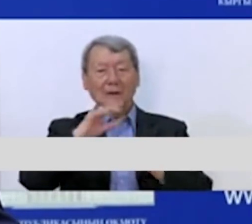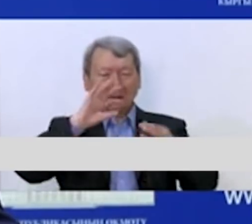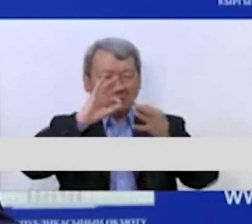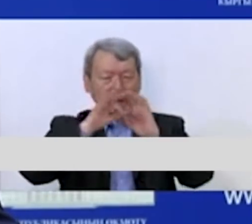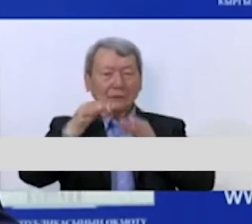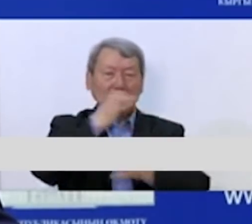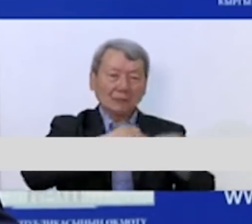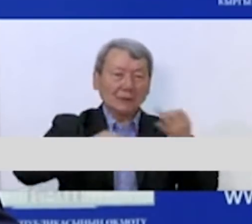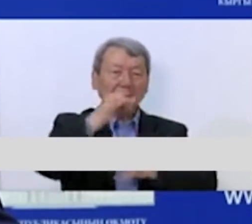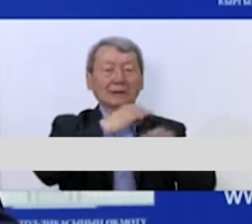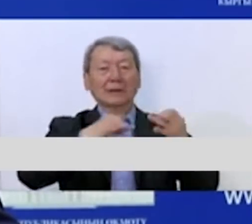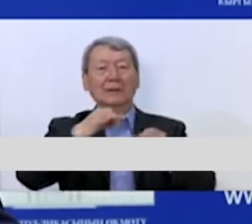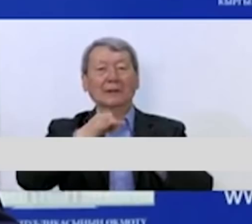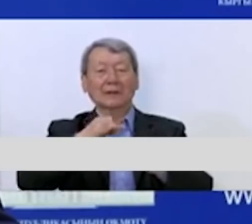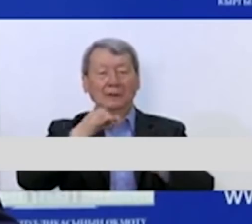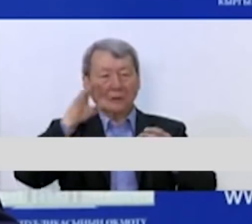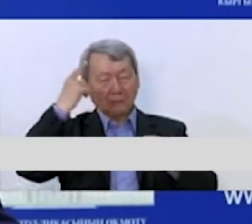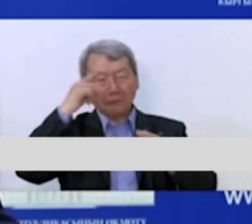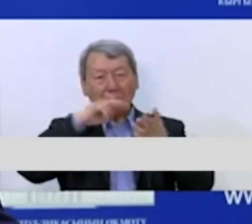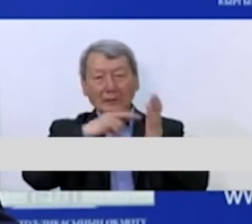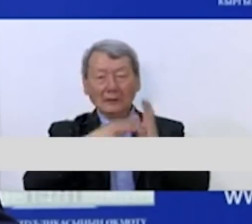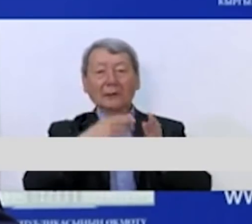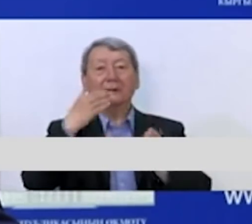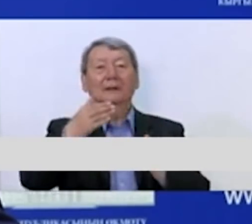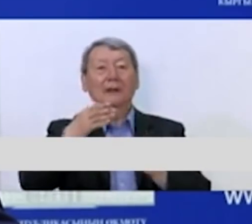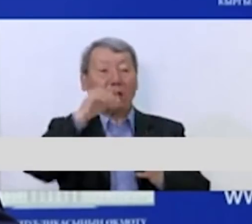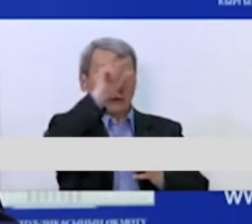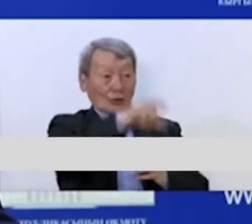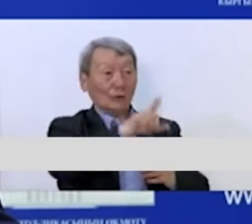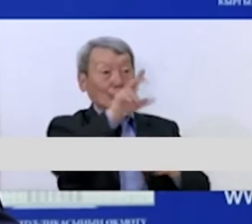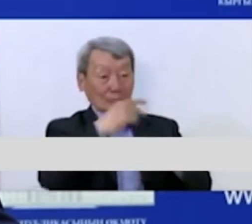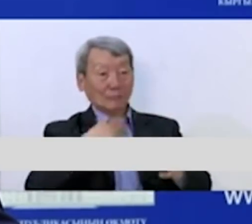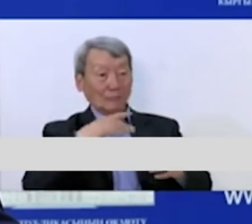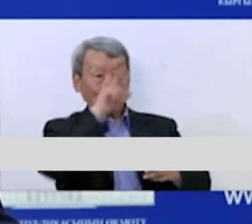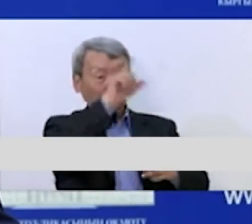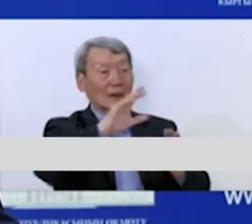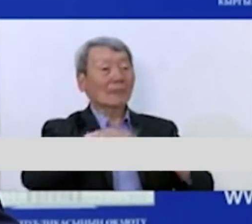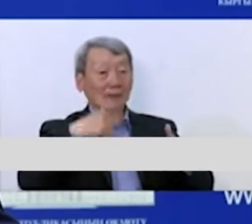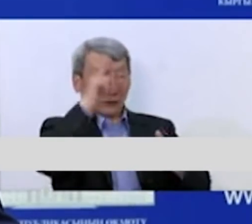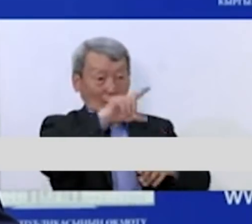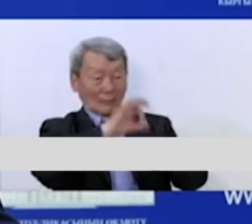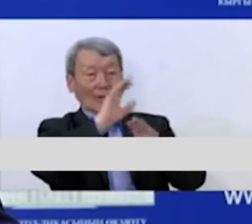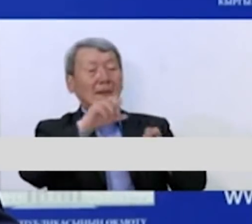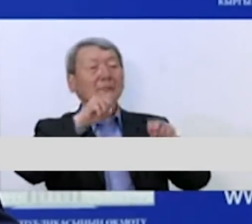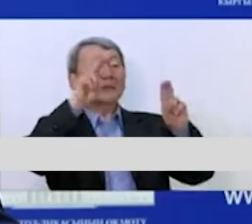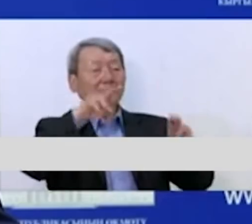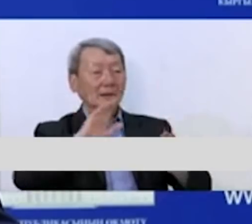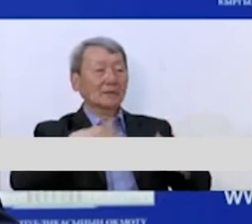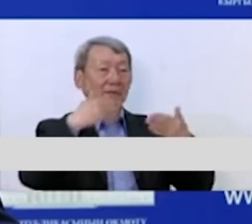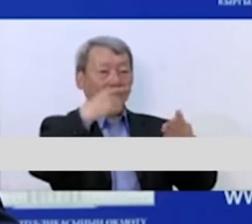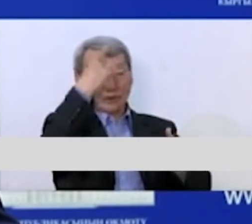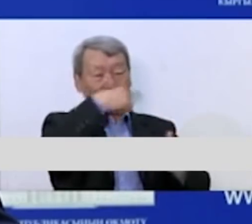детально обсуждается, все продумывается. И каждому больному, как я уже сказал, предлагается такое